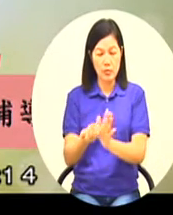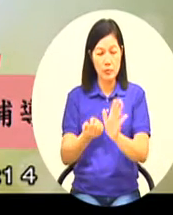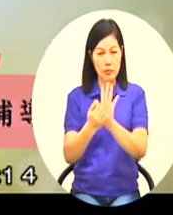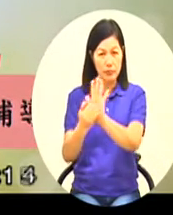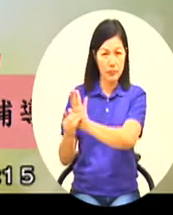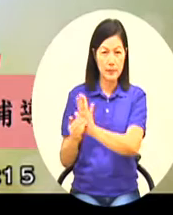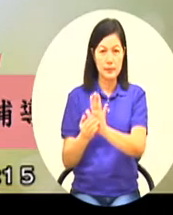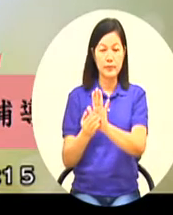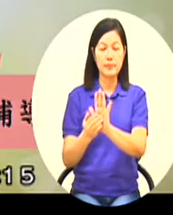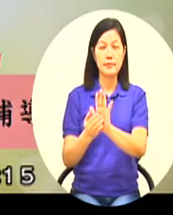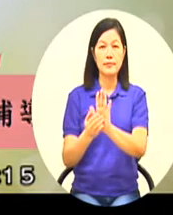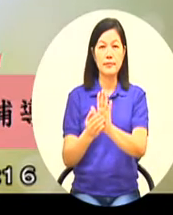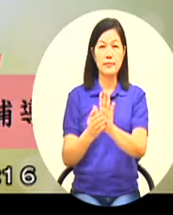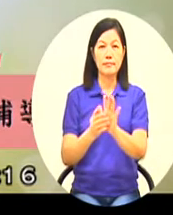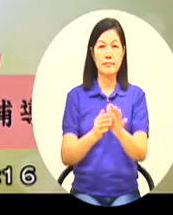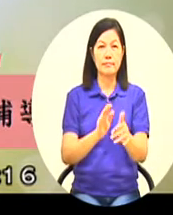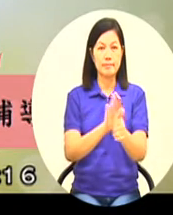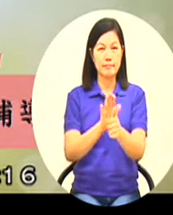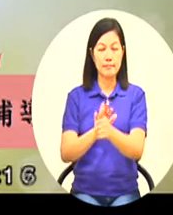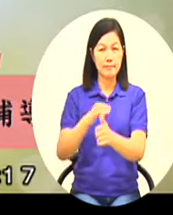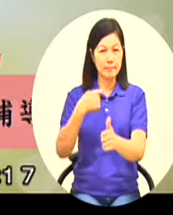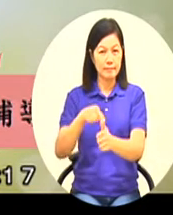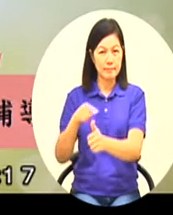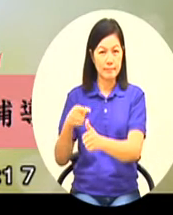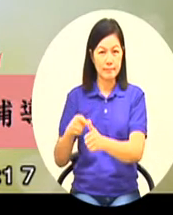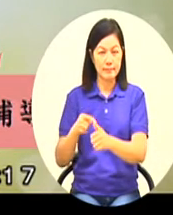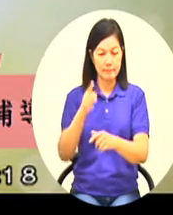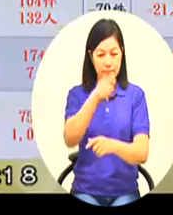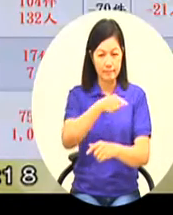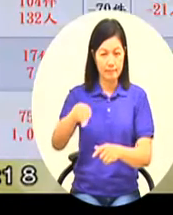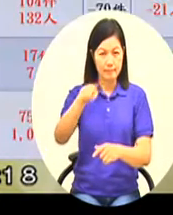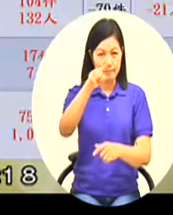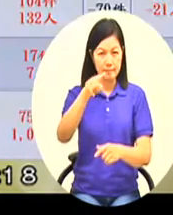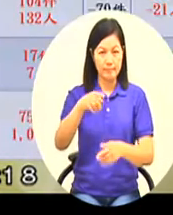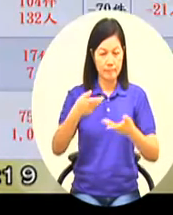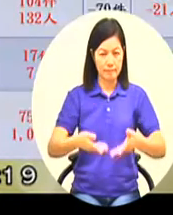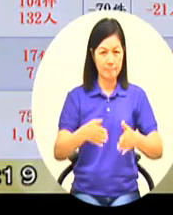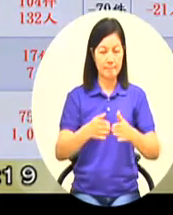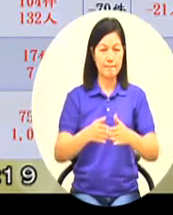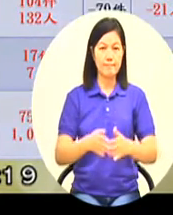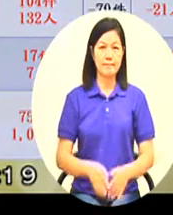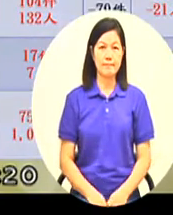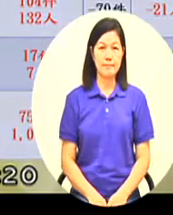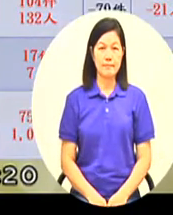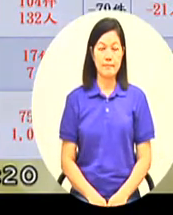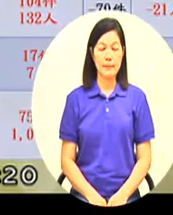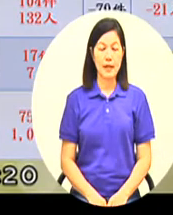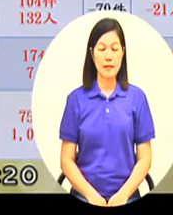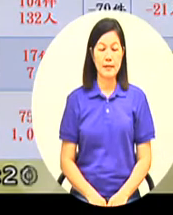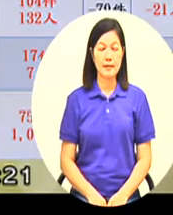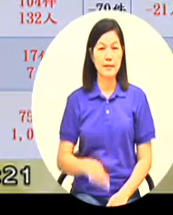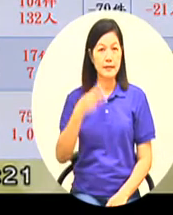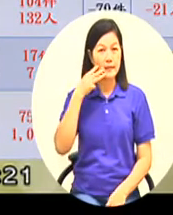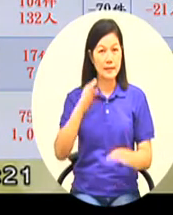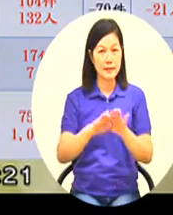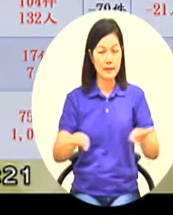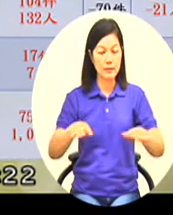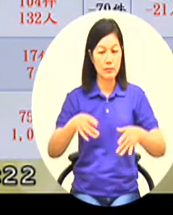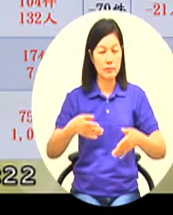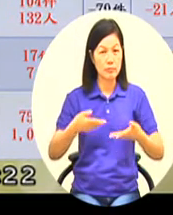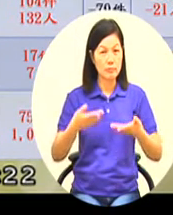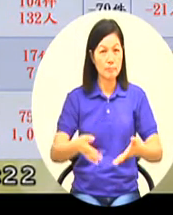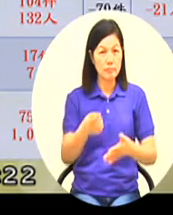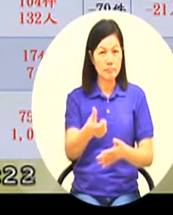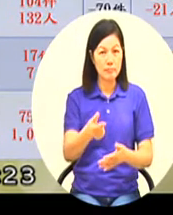一个三个一个金三角。再过来第二个治安重点就是防治这个诈骗，